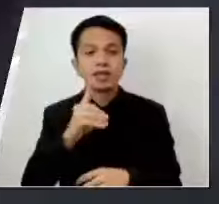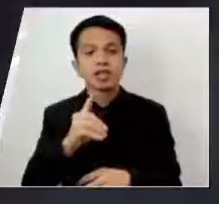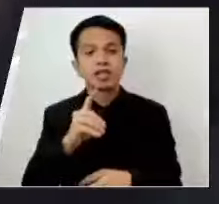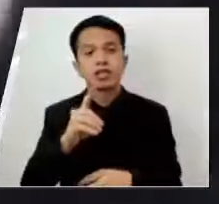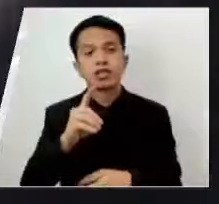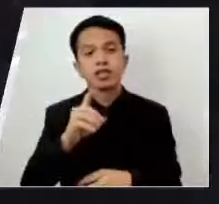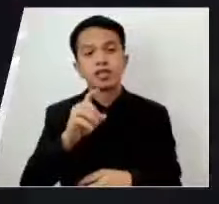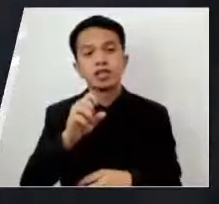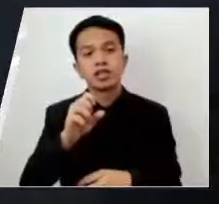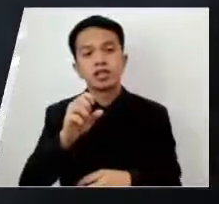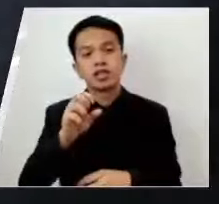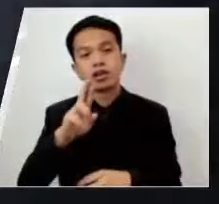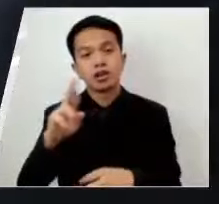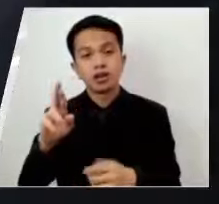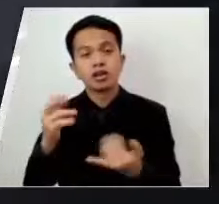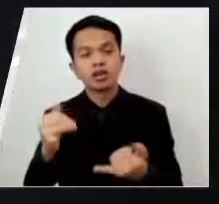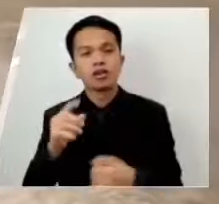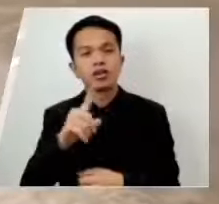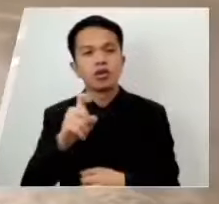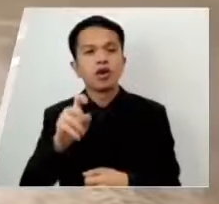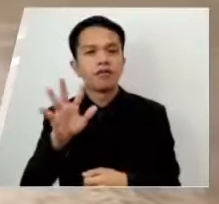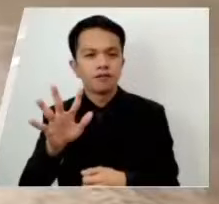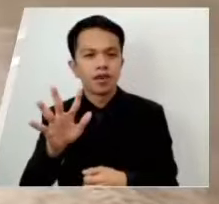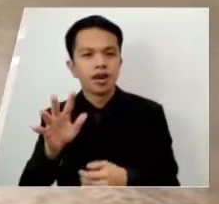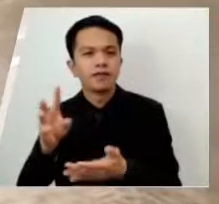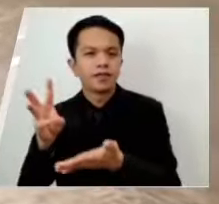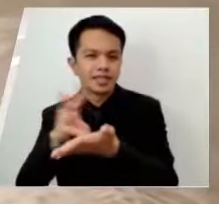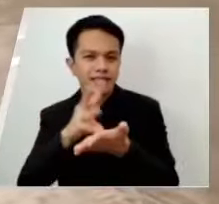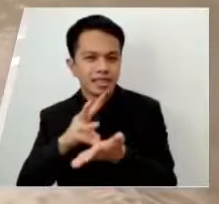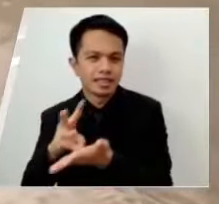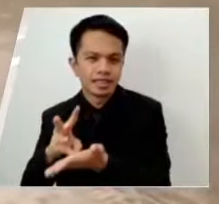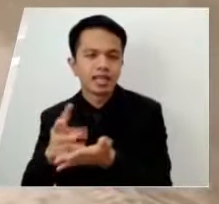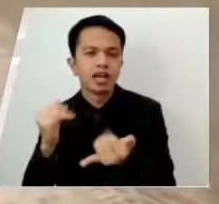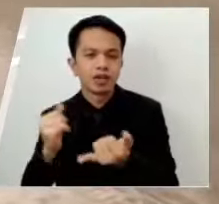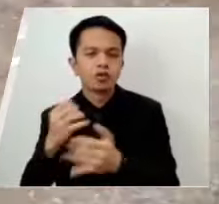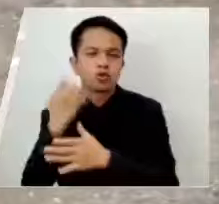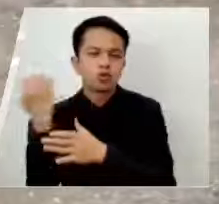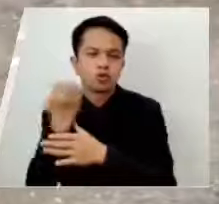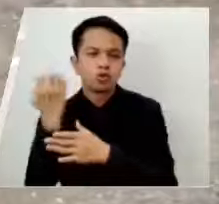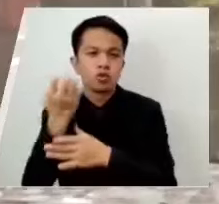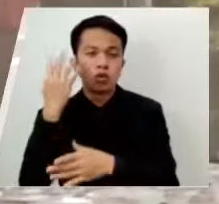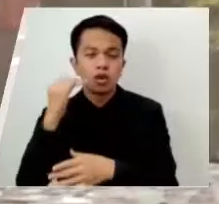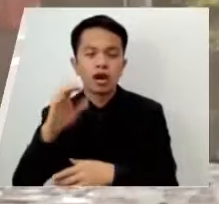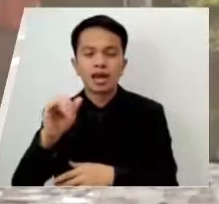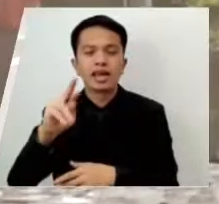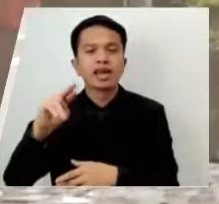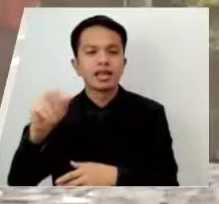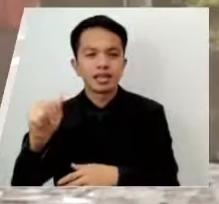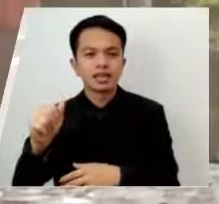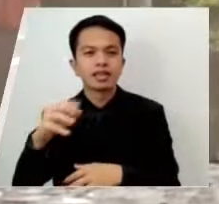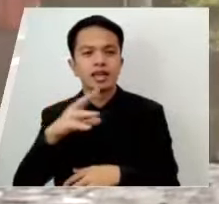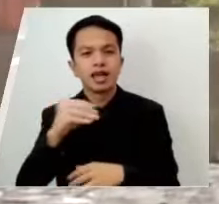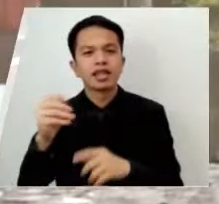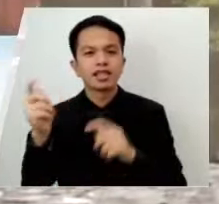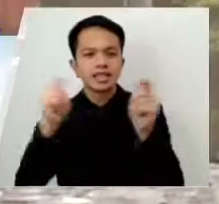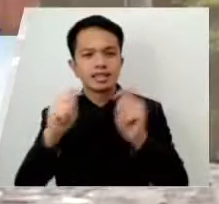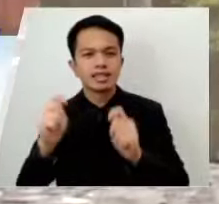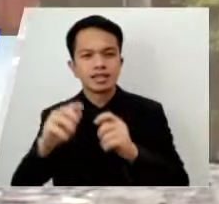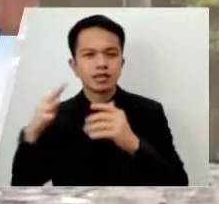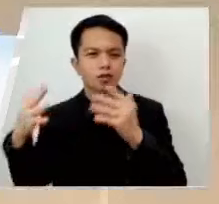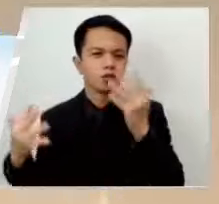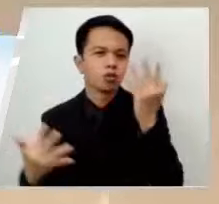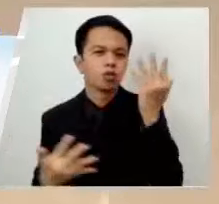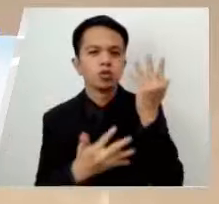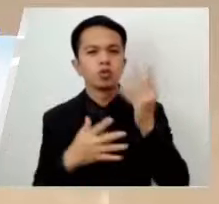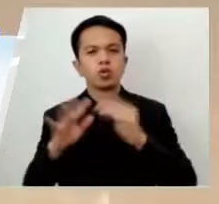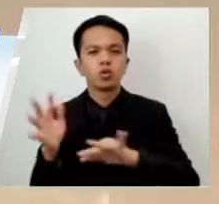Council, 105 lungsod at bayan ang nasa state of calamity dahil sa bagyong Karina at Habagat. Sa Calasiao, Pangasinan, tumina na ang